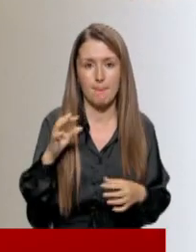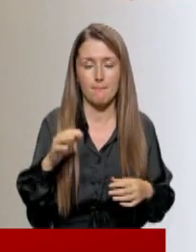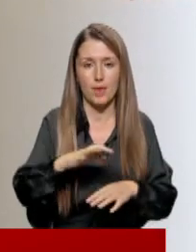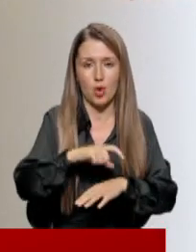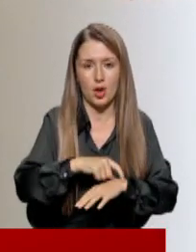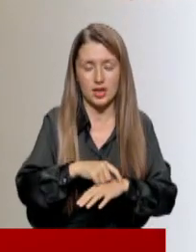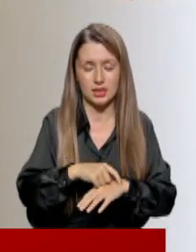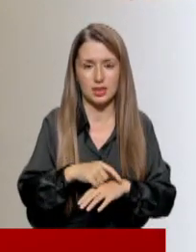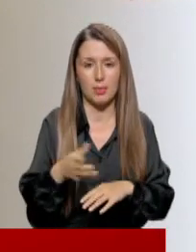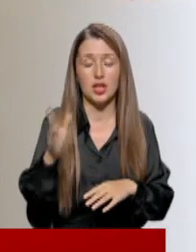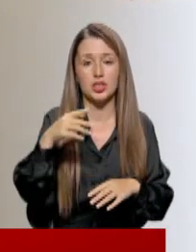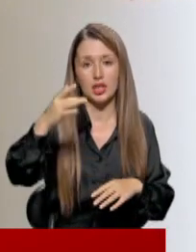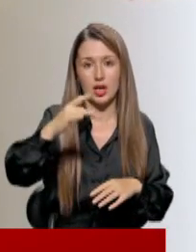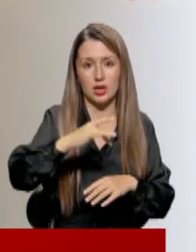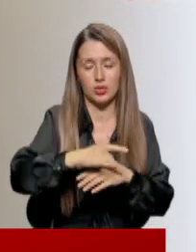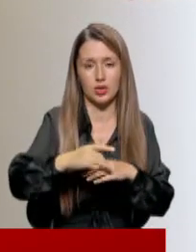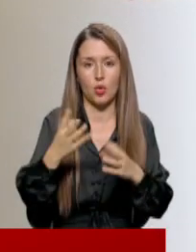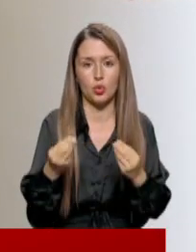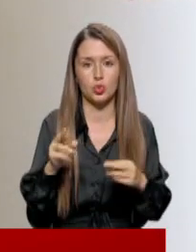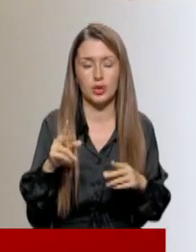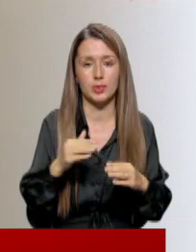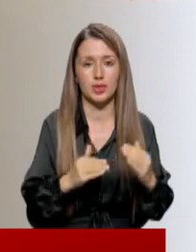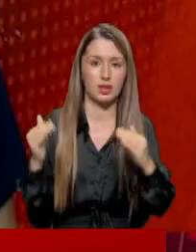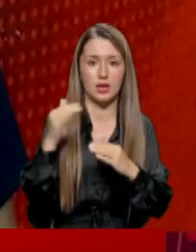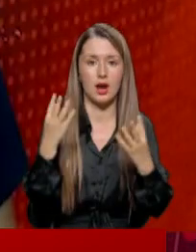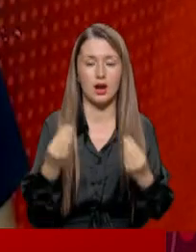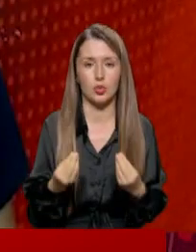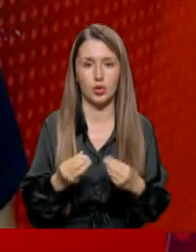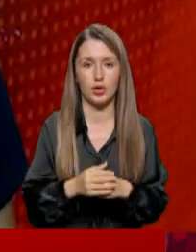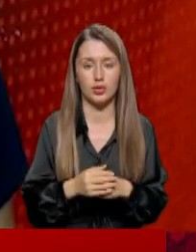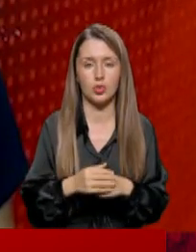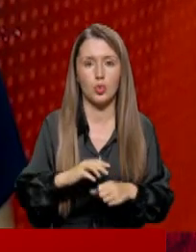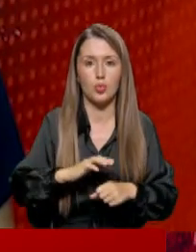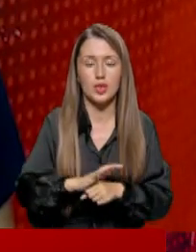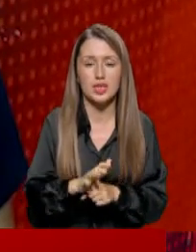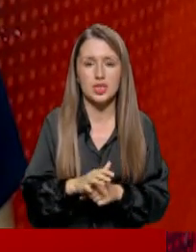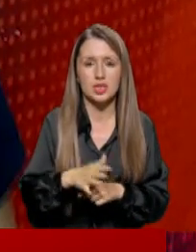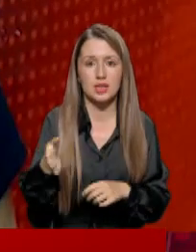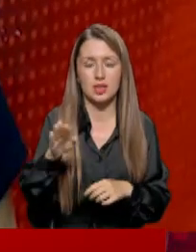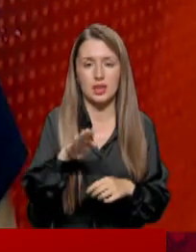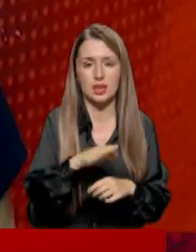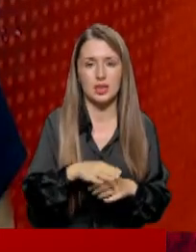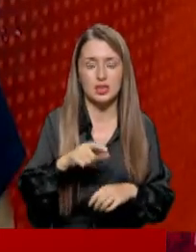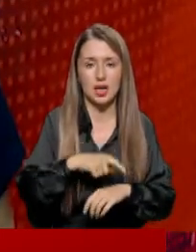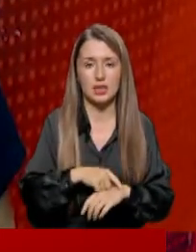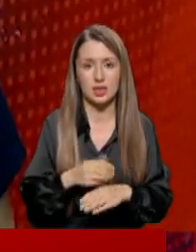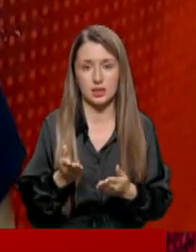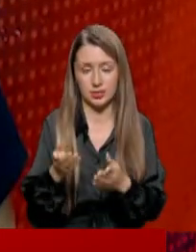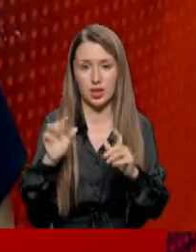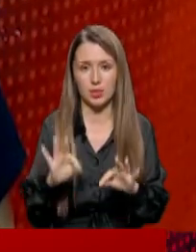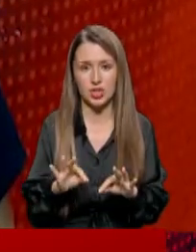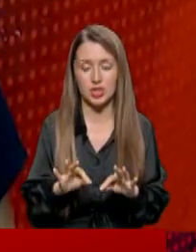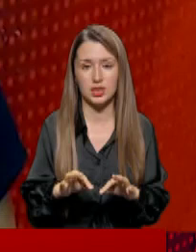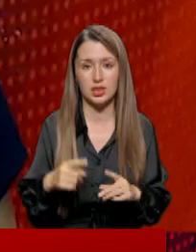başka ülkelerde olduğu gibi bizde de artış gösteriyor. Çok basınçlı bir dalgadayız. Hastane yatışları başladı.